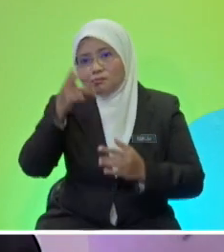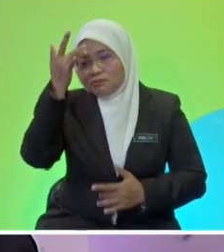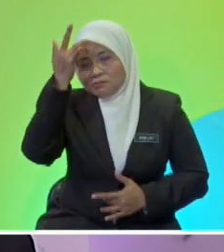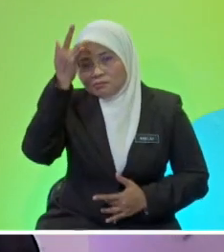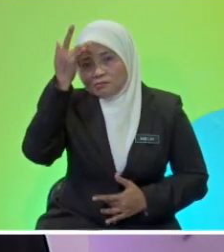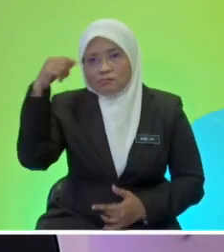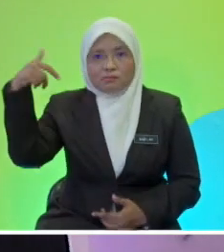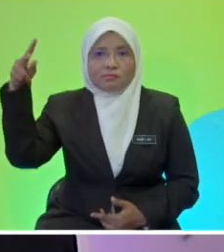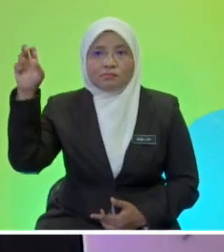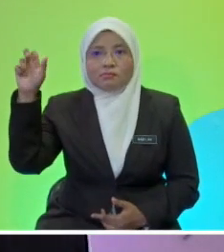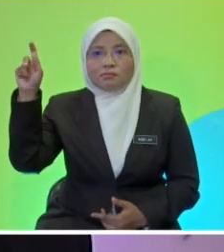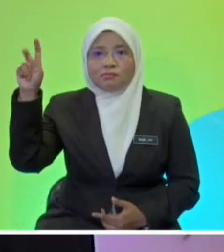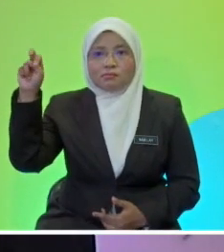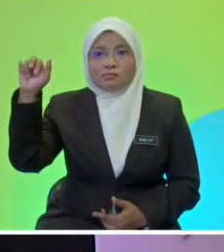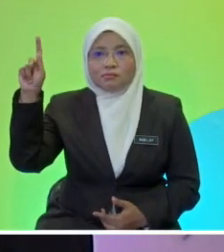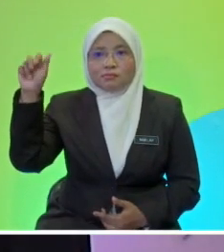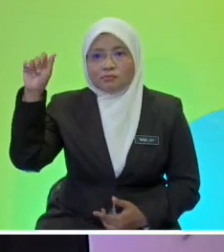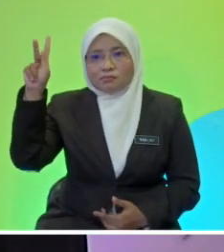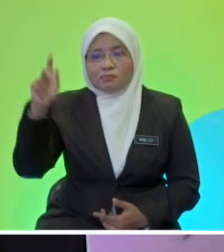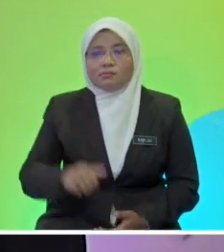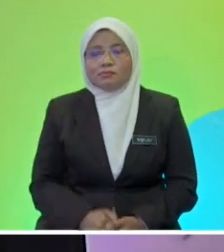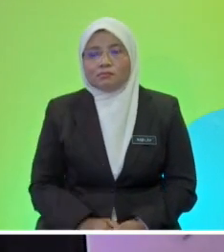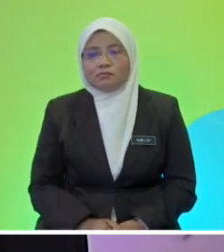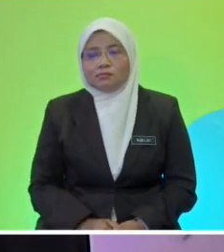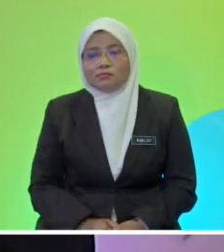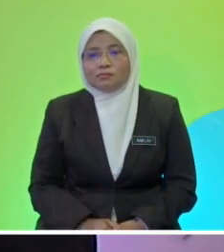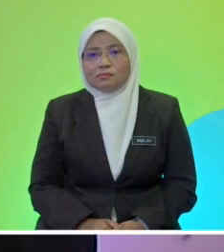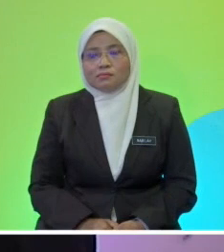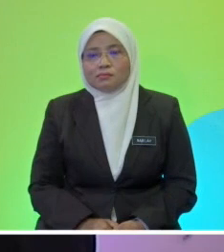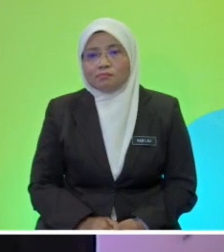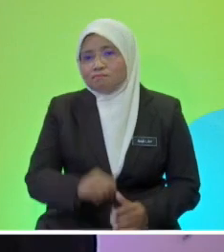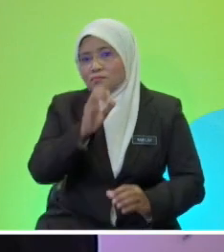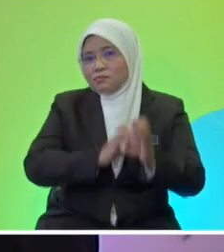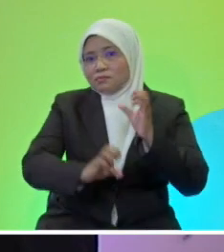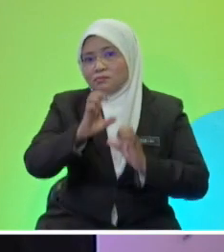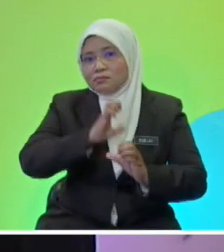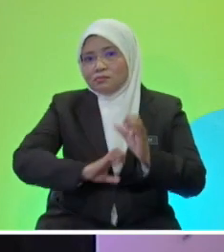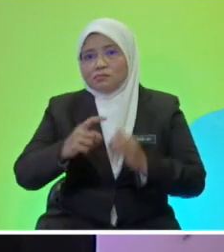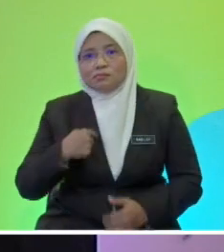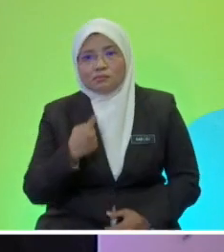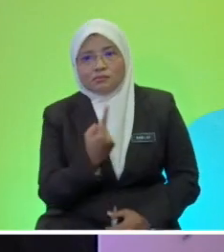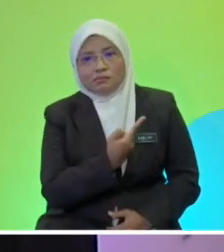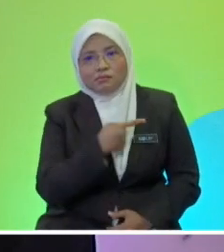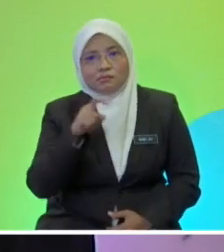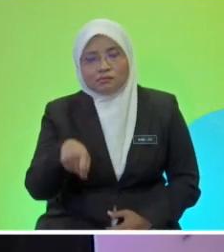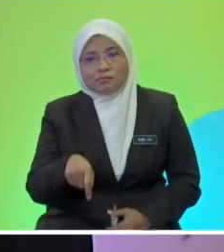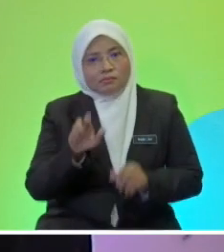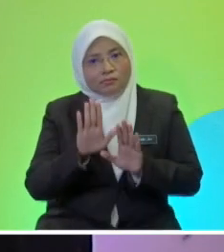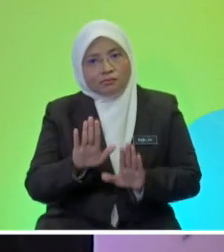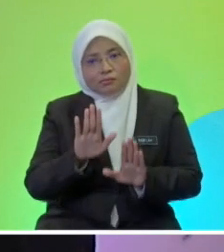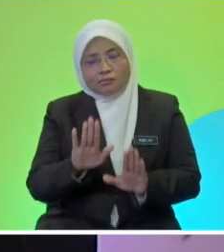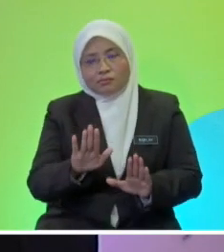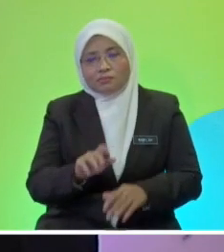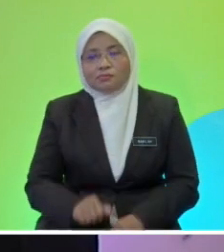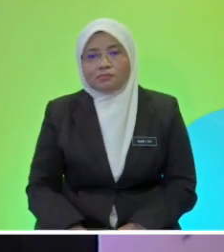kita tahu ada pelakunya keburukan dalam pendidikan ini mungkin dari segi etikanya kita kena berhati-hati bagaimana dia melibatkan